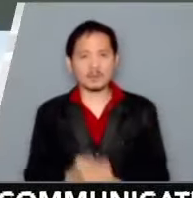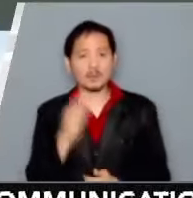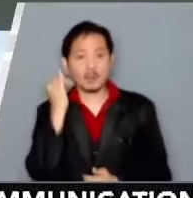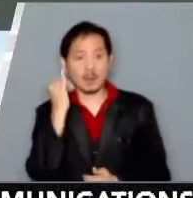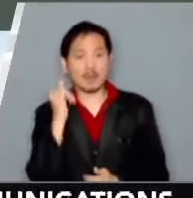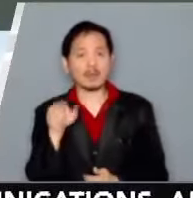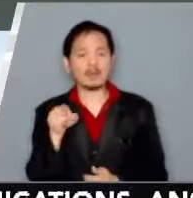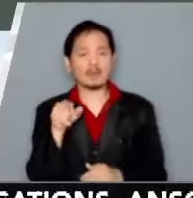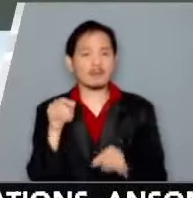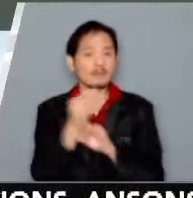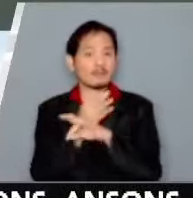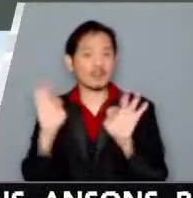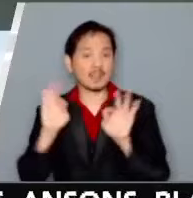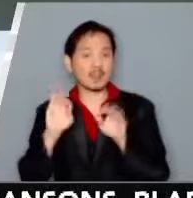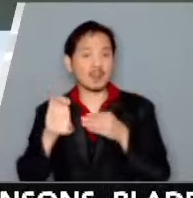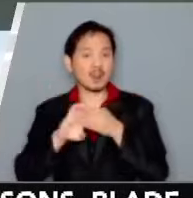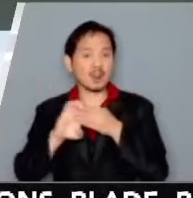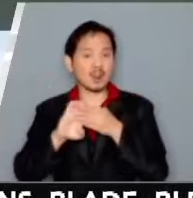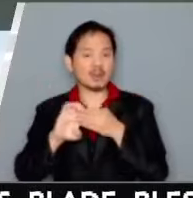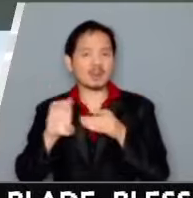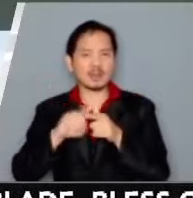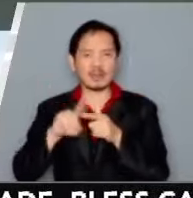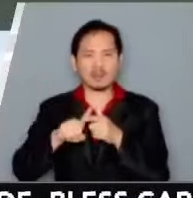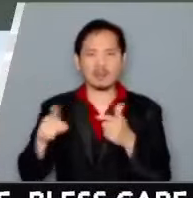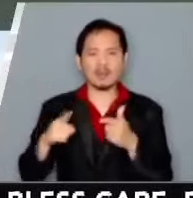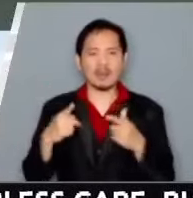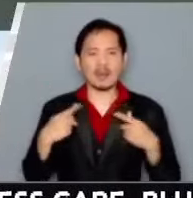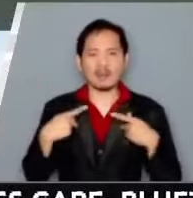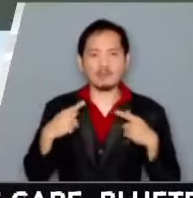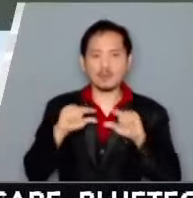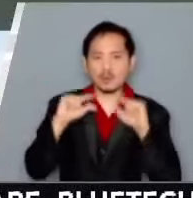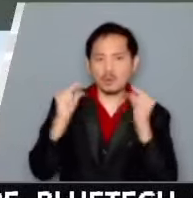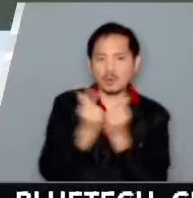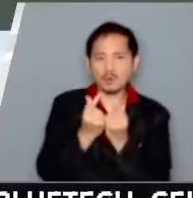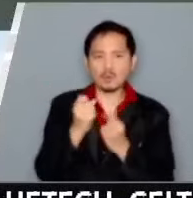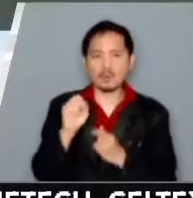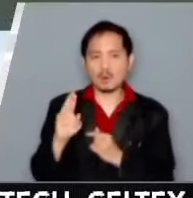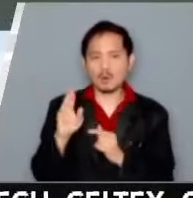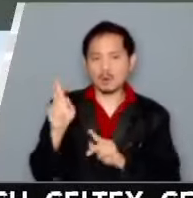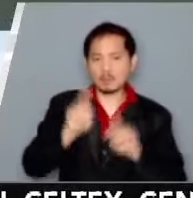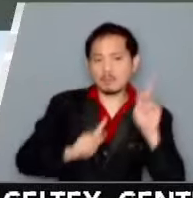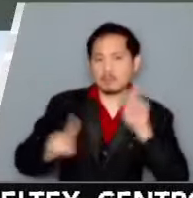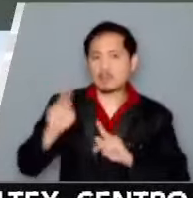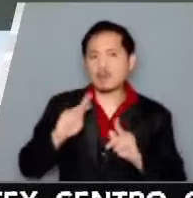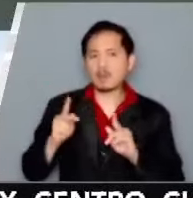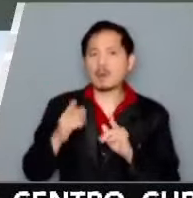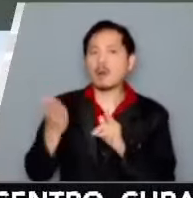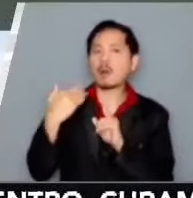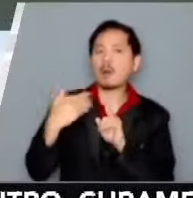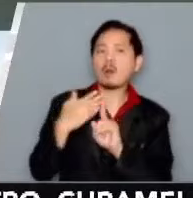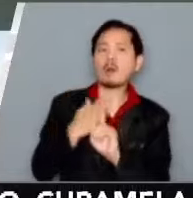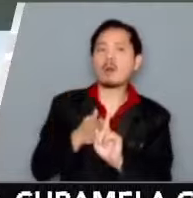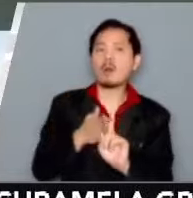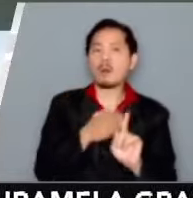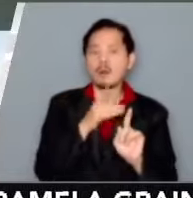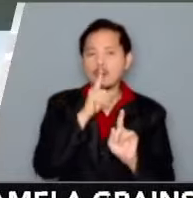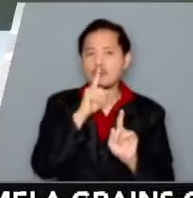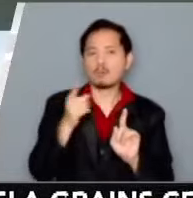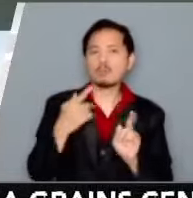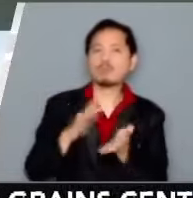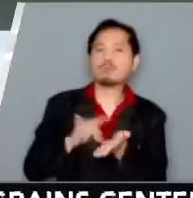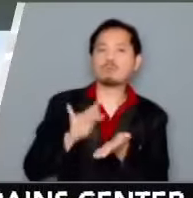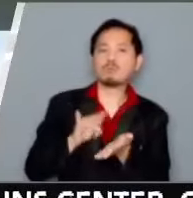na merong grupo o mga individual na mapapaboran, no, ng donation na to. No? More